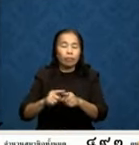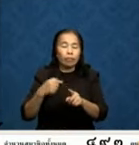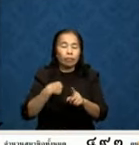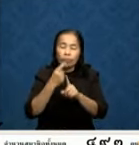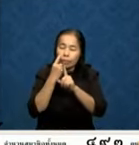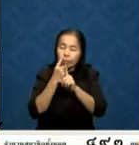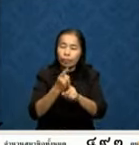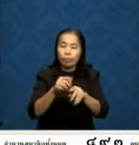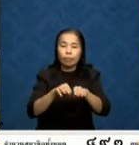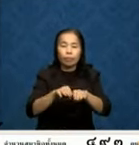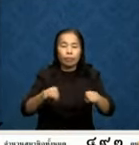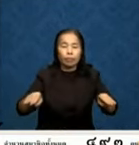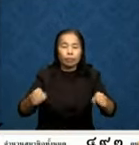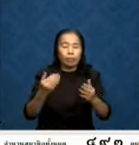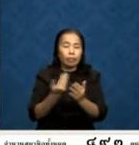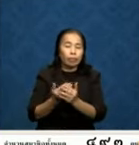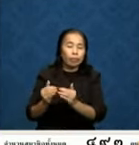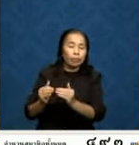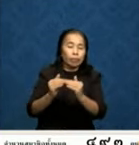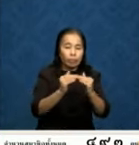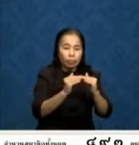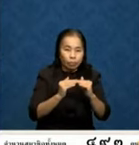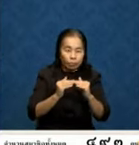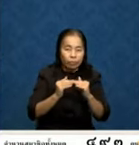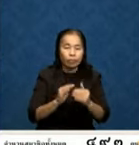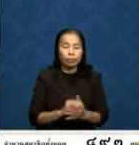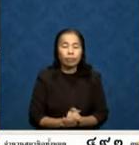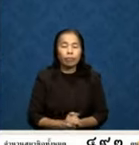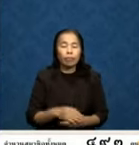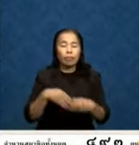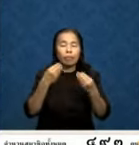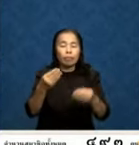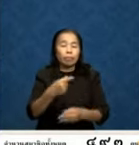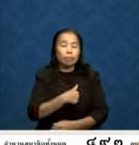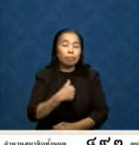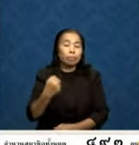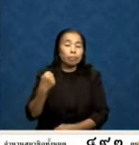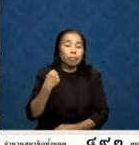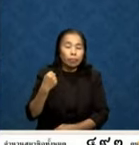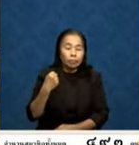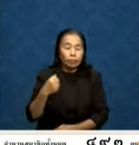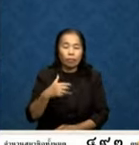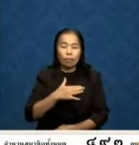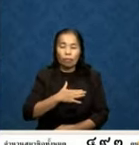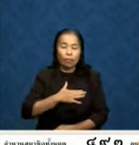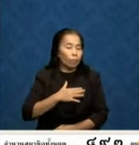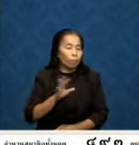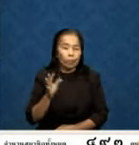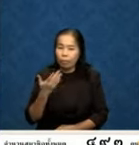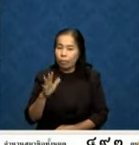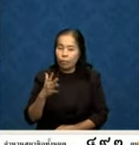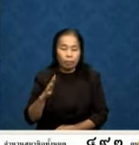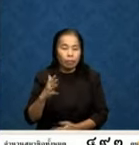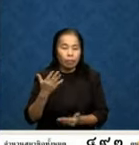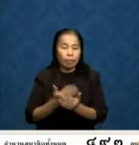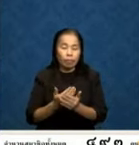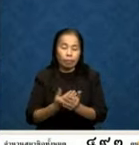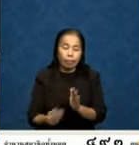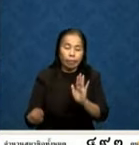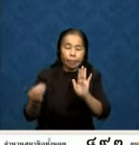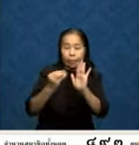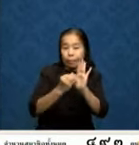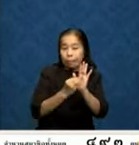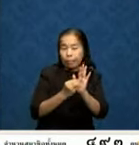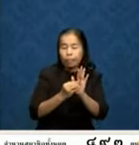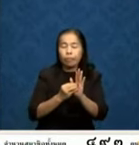านที่เหมือนกับเขานะครับเพราะฉะนั้นเนี่ยขอให้ท่านมั่นใจว่าเราไม่ได้มีการตั้งค่าตอบแทนหรือค่าเบี้ย